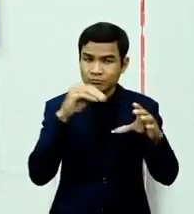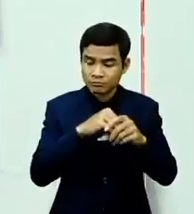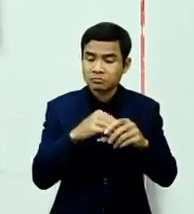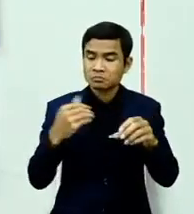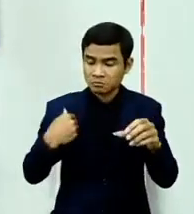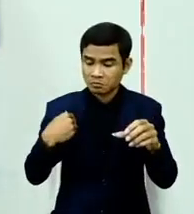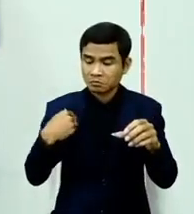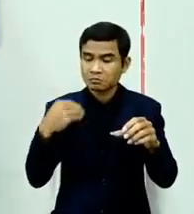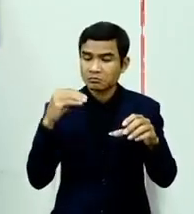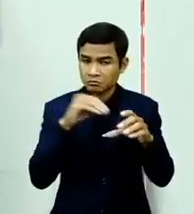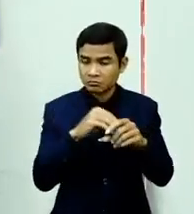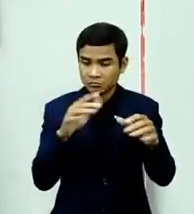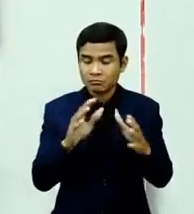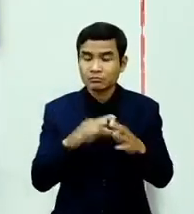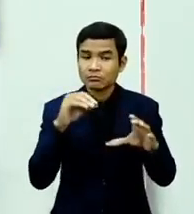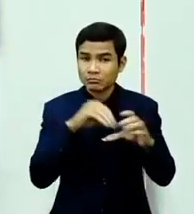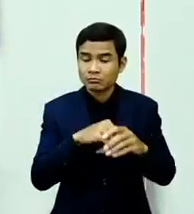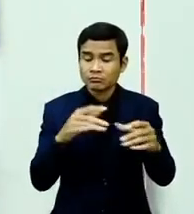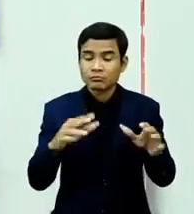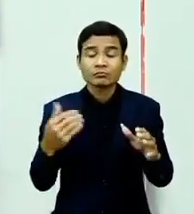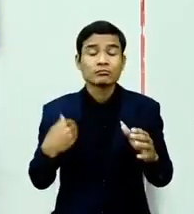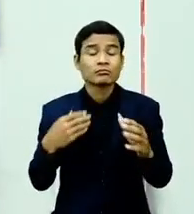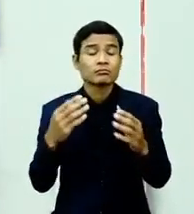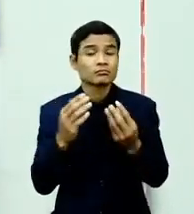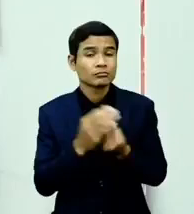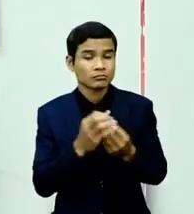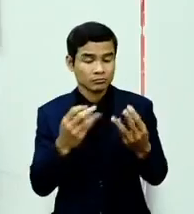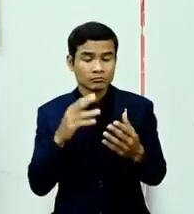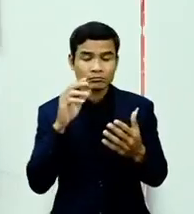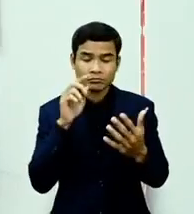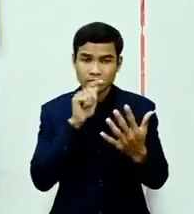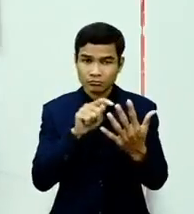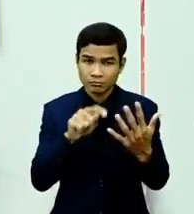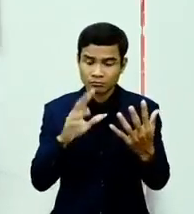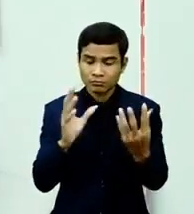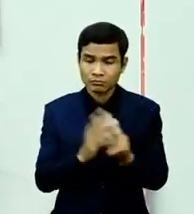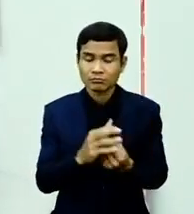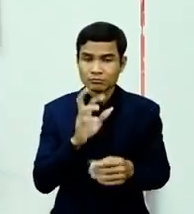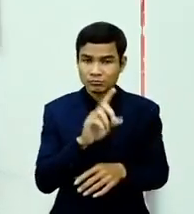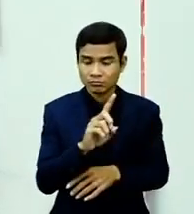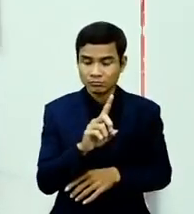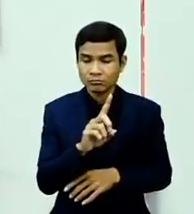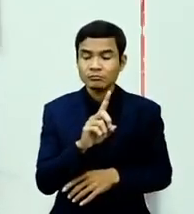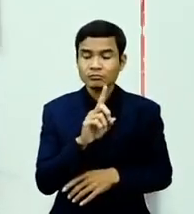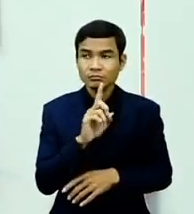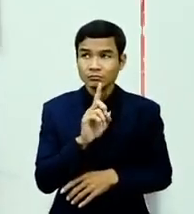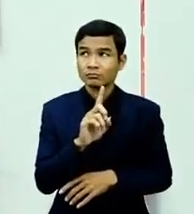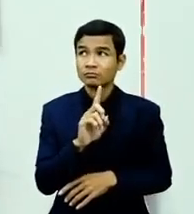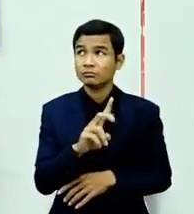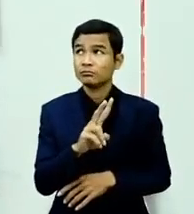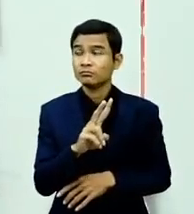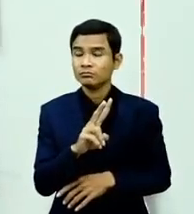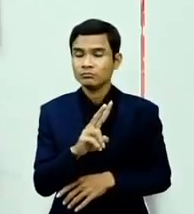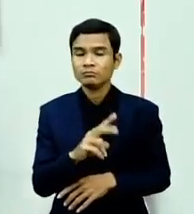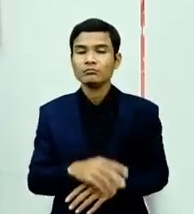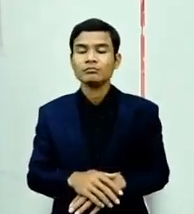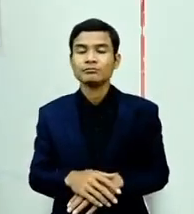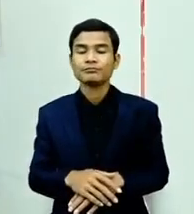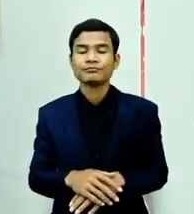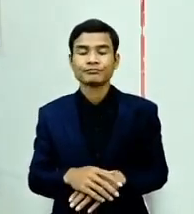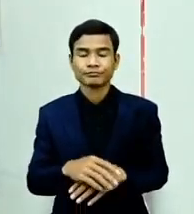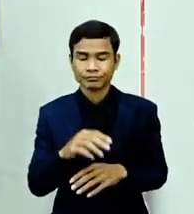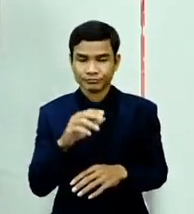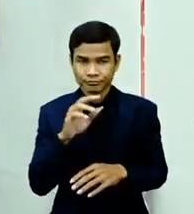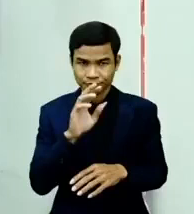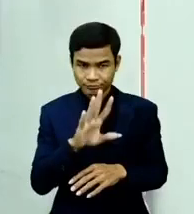នៅខាងក្នុងអញ្ចឹងតោនៅខាងក្នុងនេះមានចំនួនប៉ុន្មានតោះរាប់ទាំងអស់គ្នា1ពីរចាតោនៅ